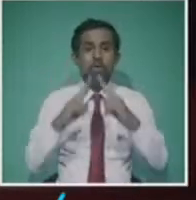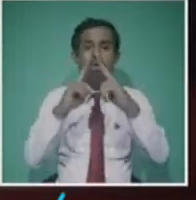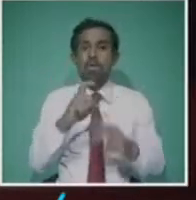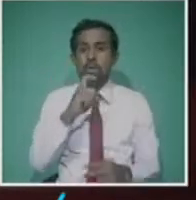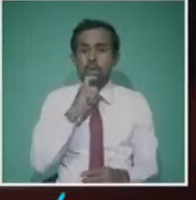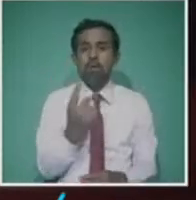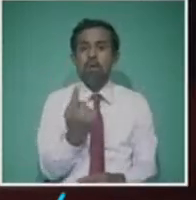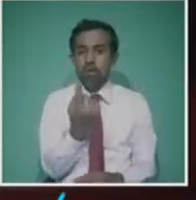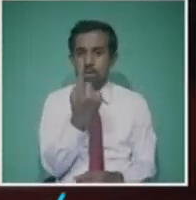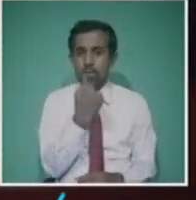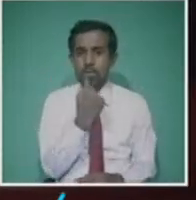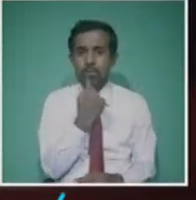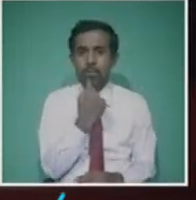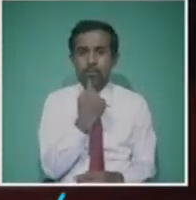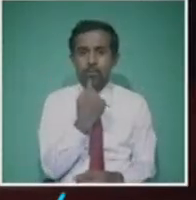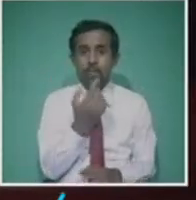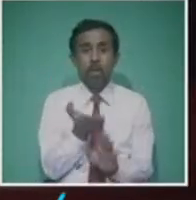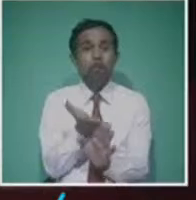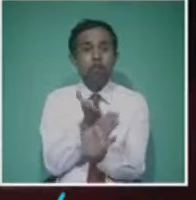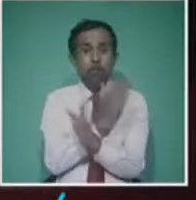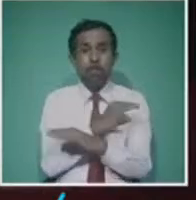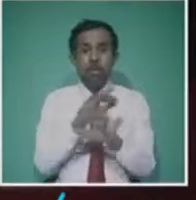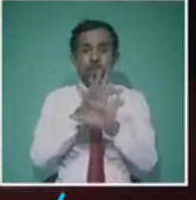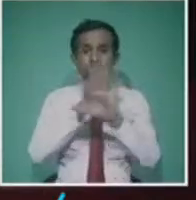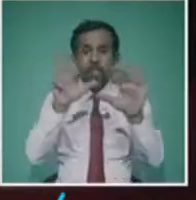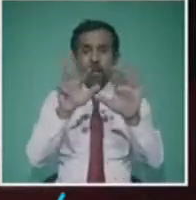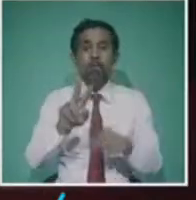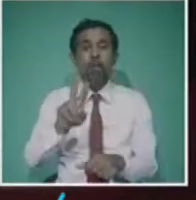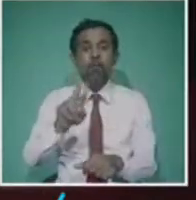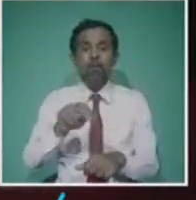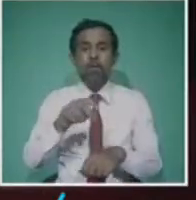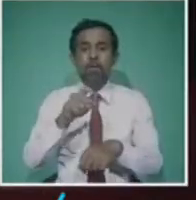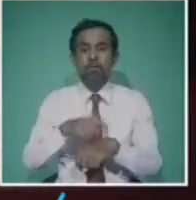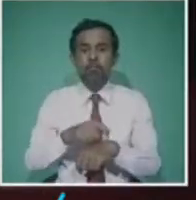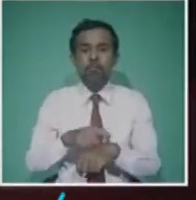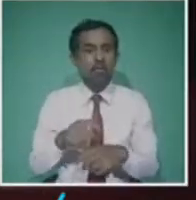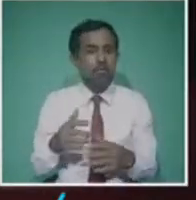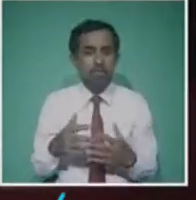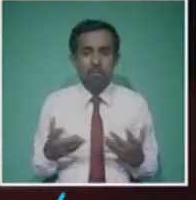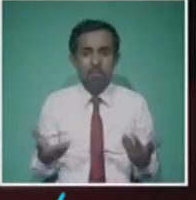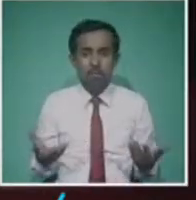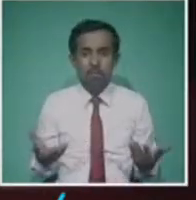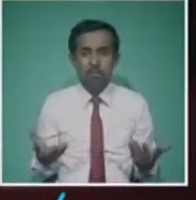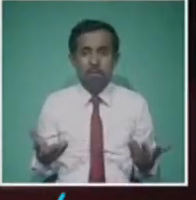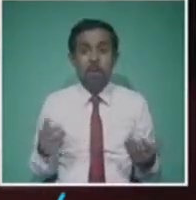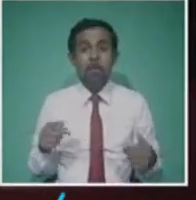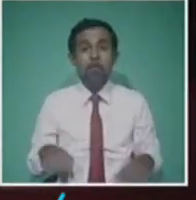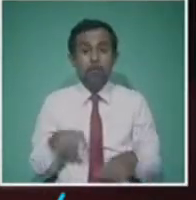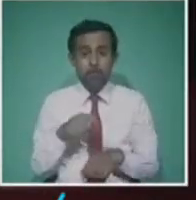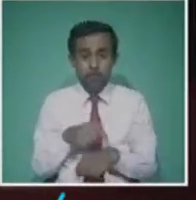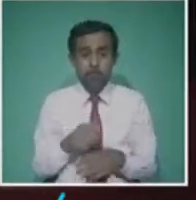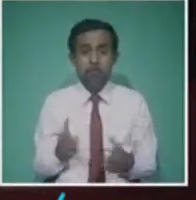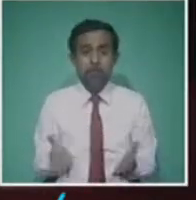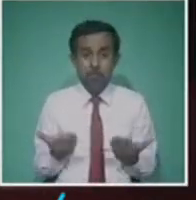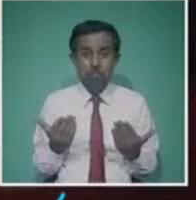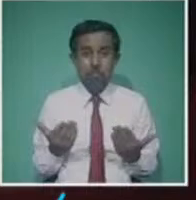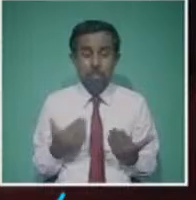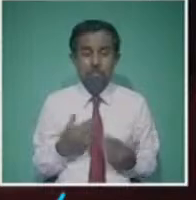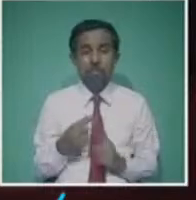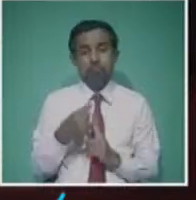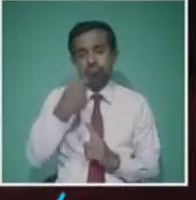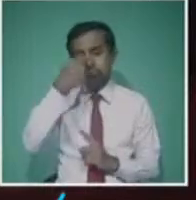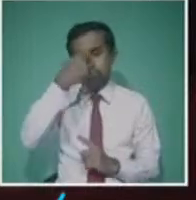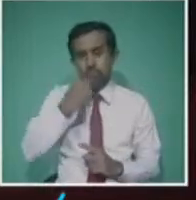පැවසීම මීට කලින් 19 සහ 20 ගෙනාවු අවස්ථාවල සිදු නොවුණත් මේ වෙලේ ඇති වෙලා තියෙන එක ගැන මට